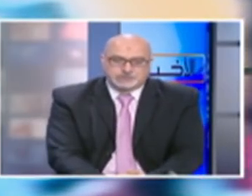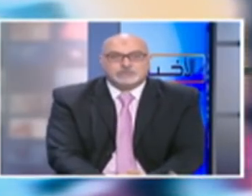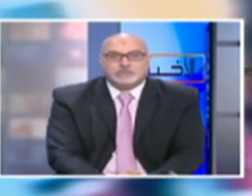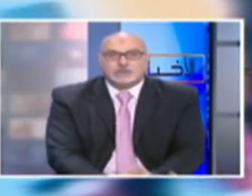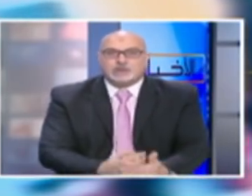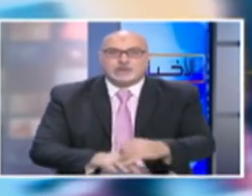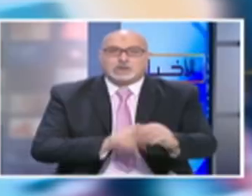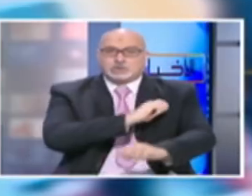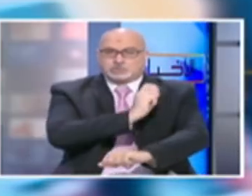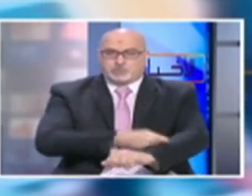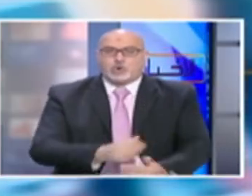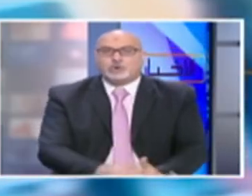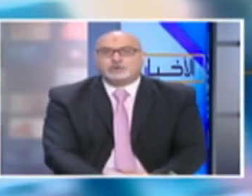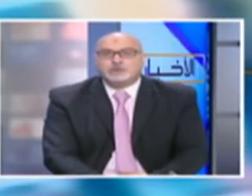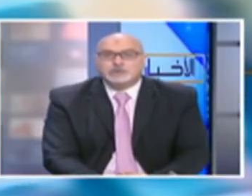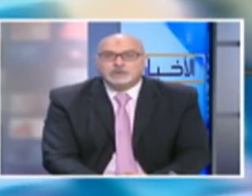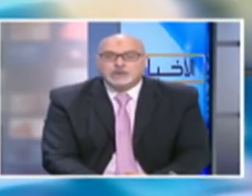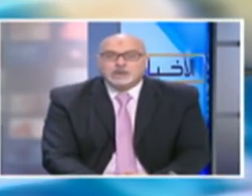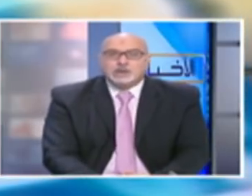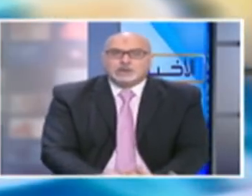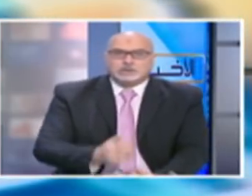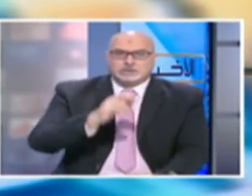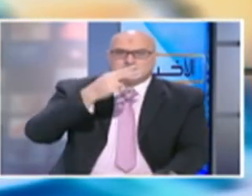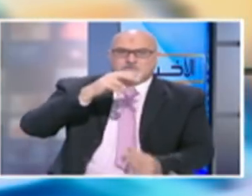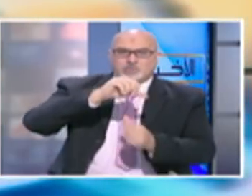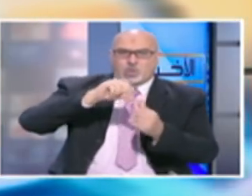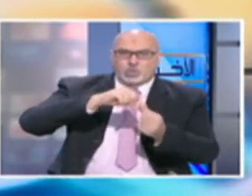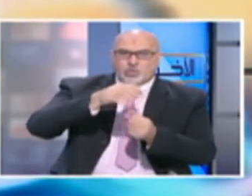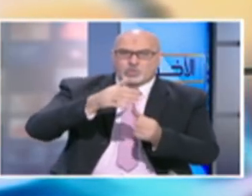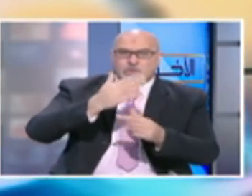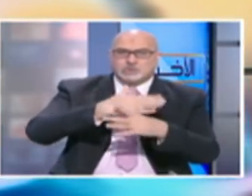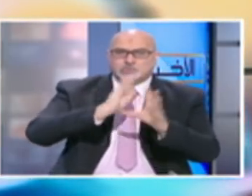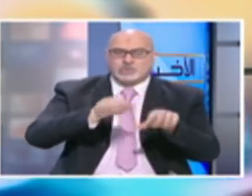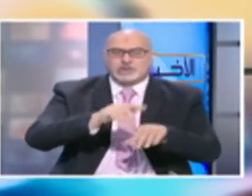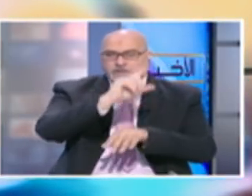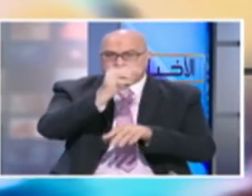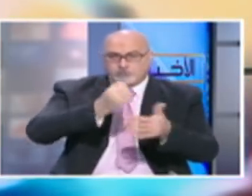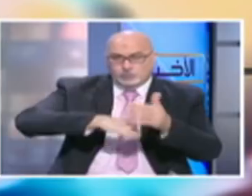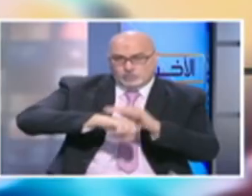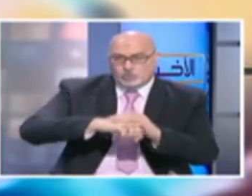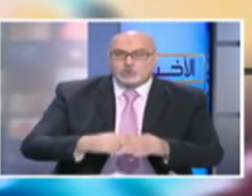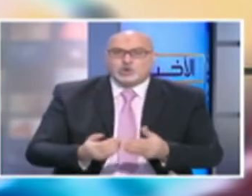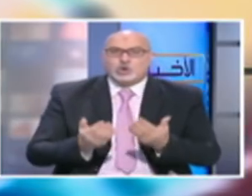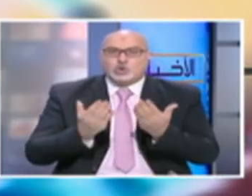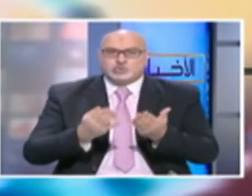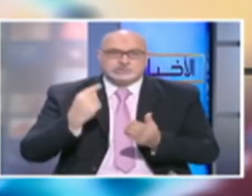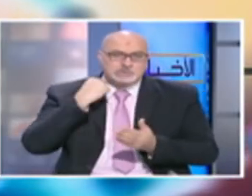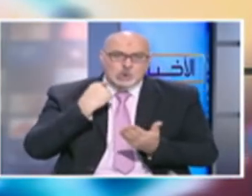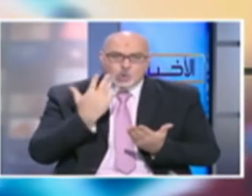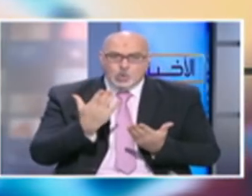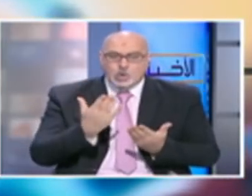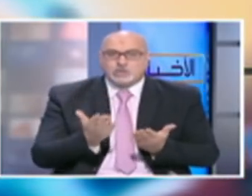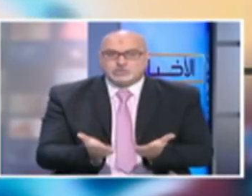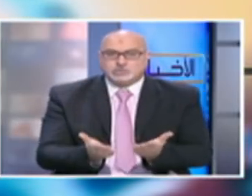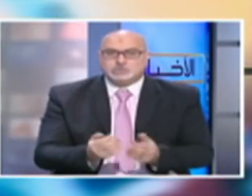في الرياضة ولحساب الجولة الثانية لرابطة أبطال إفريقيا لكرة القدم، يواجه فريق شباب الوزداد